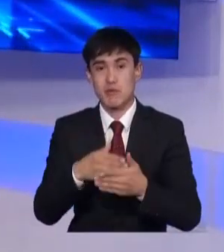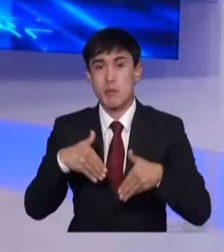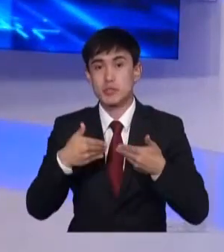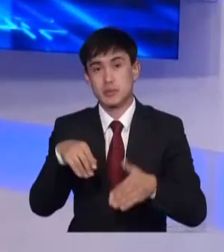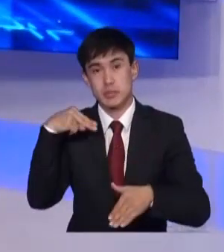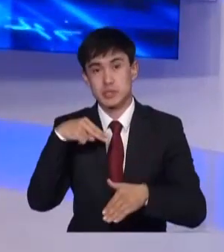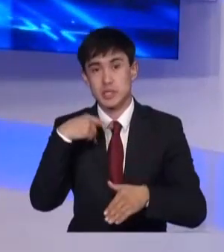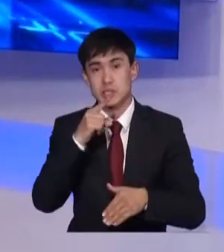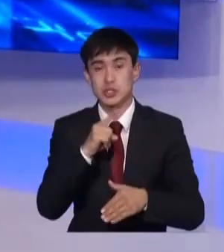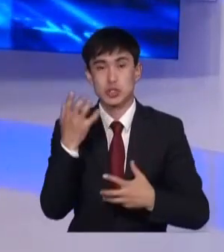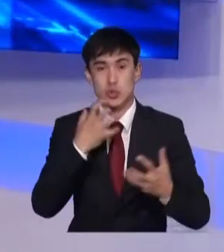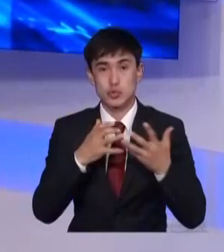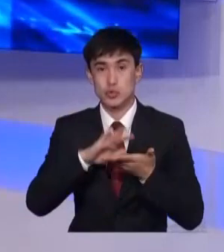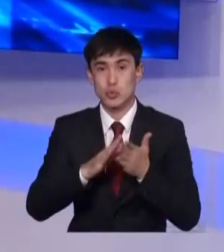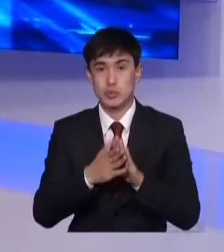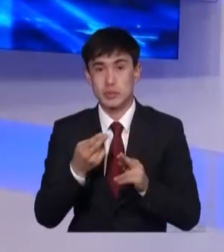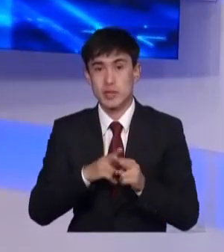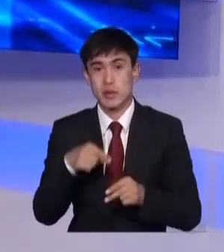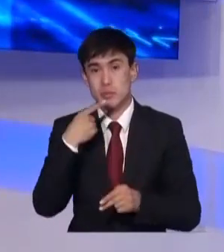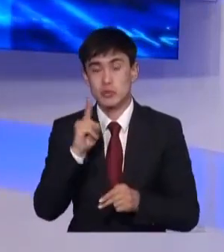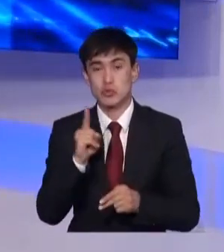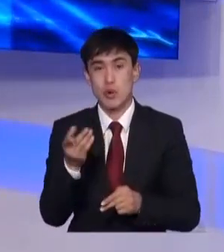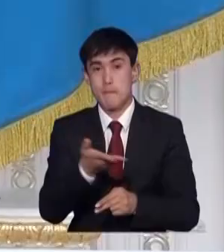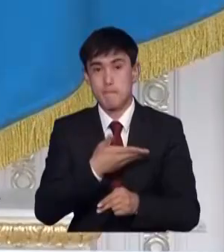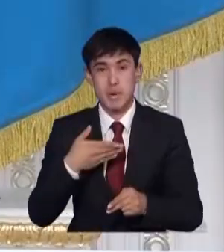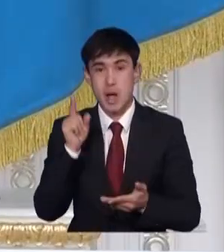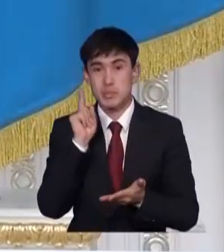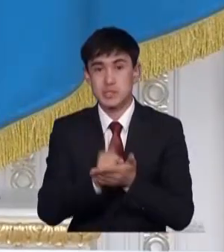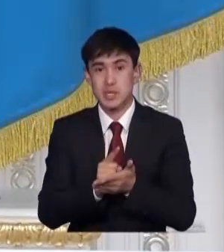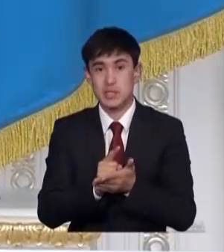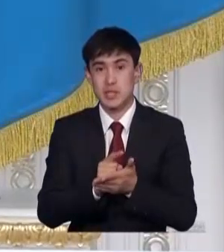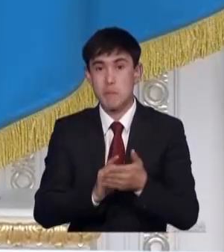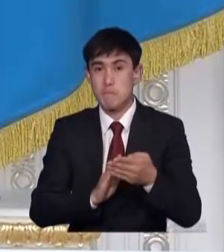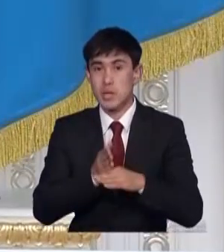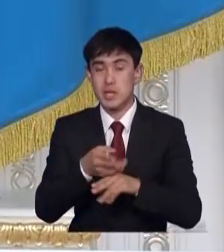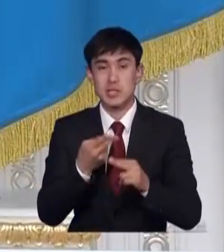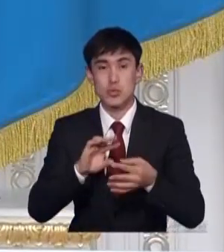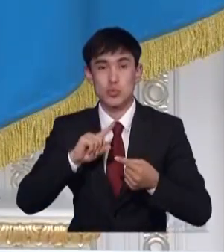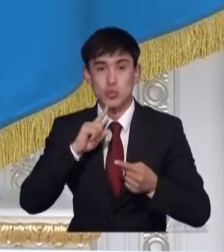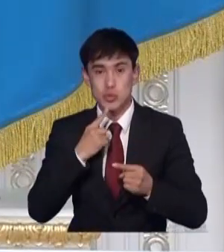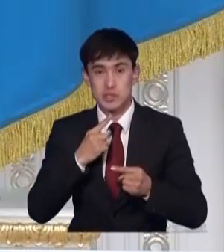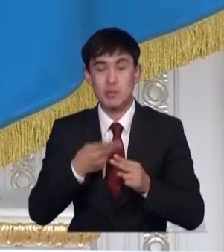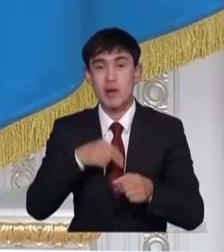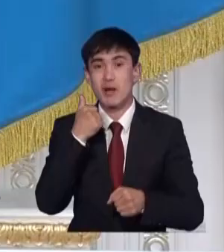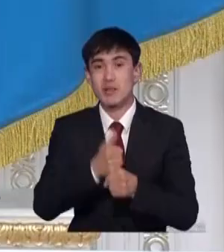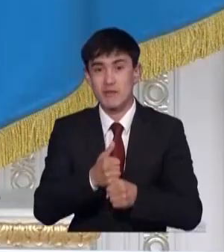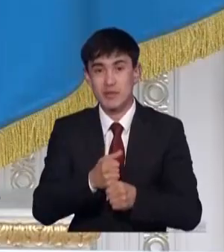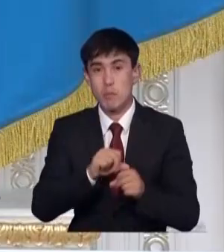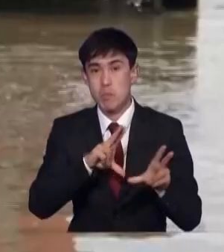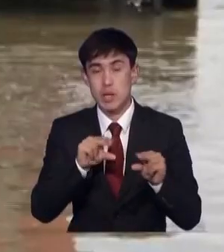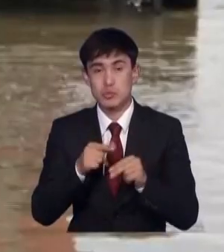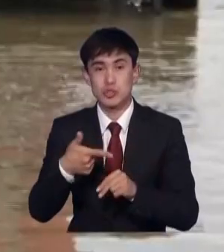обращении президент подчеркнул серьёзной ситуации при этом отметив что мы обязательно преодолеем эти трудности самое главное